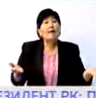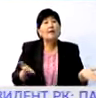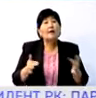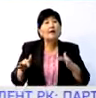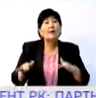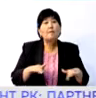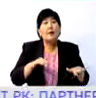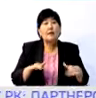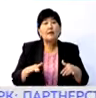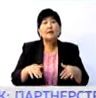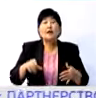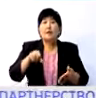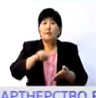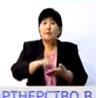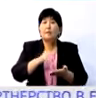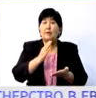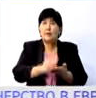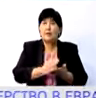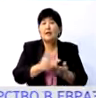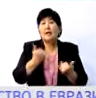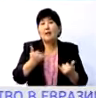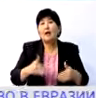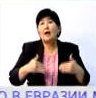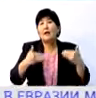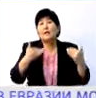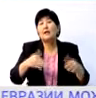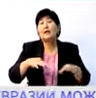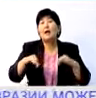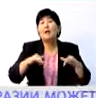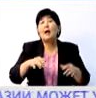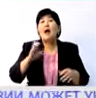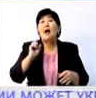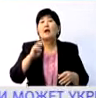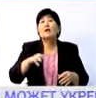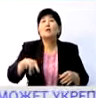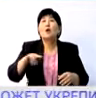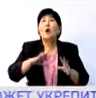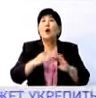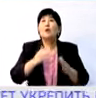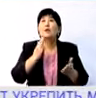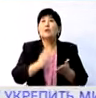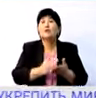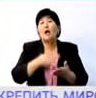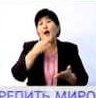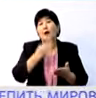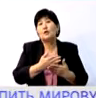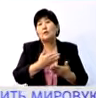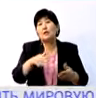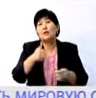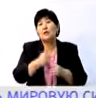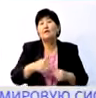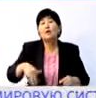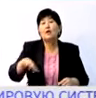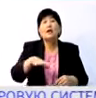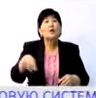меры предприняты для продвижения проектов. Акимы районов и аулов держали отчет перед главой региона,